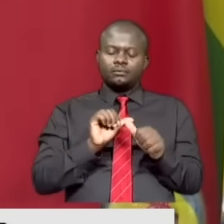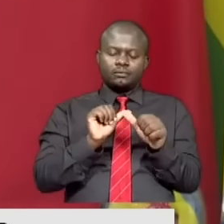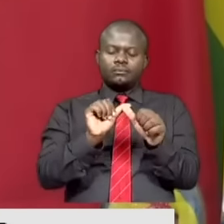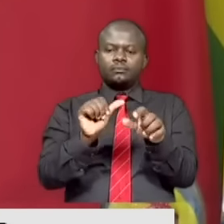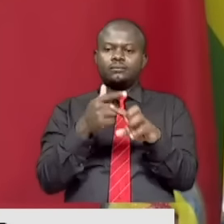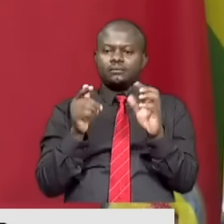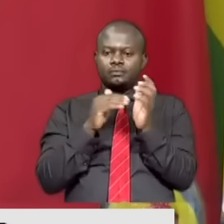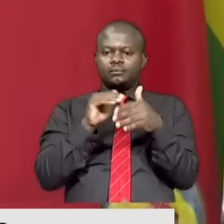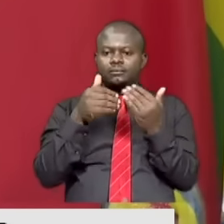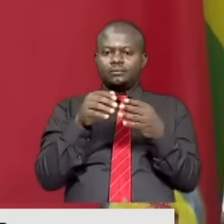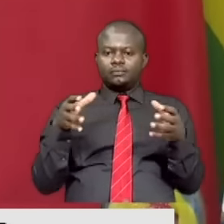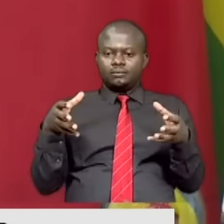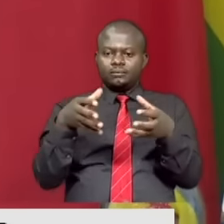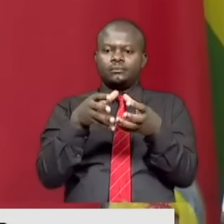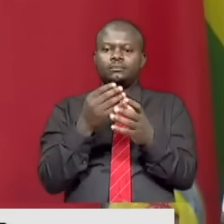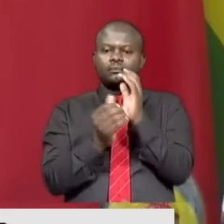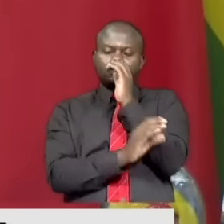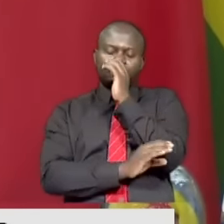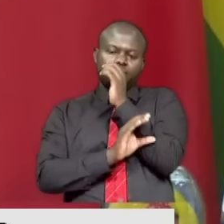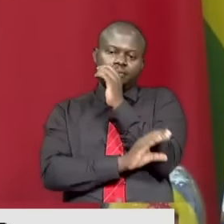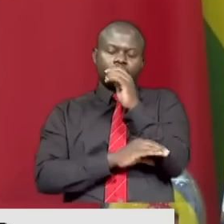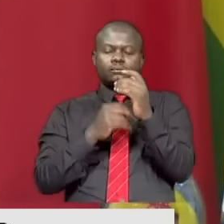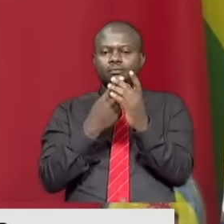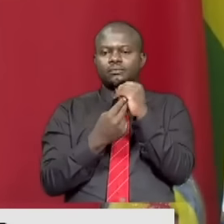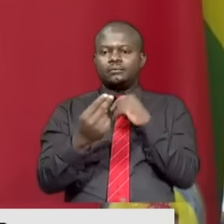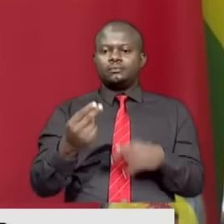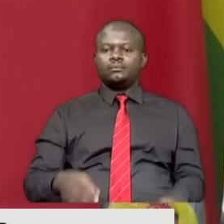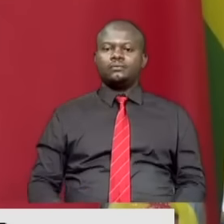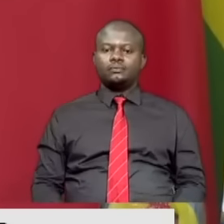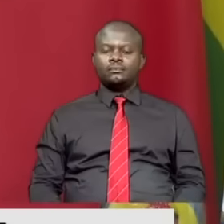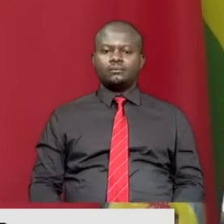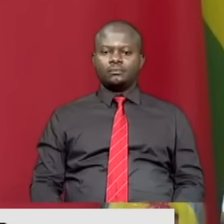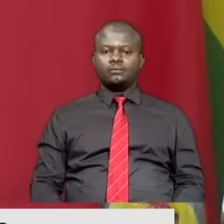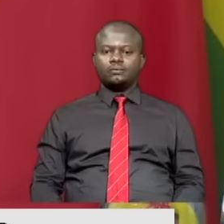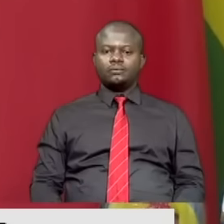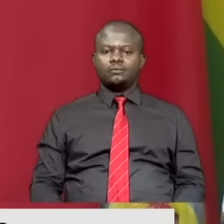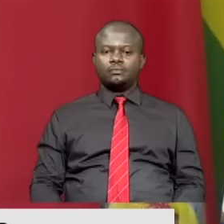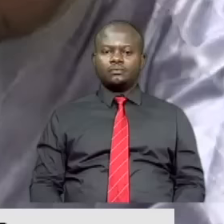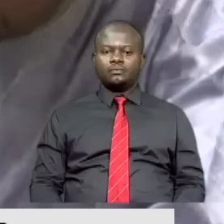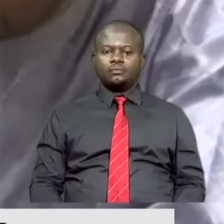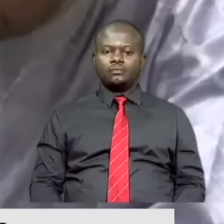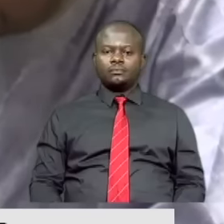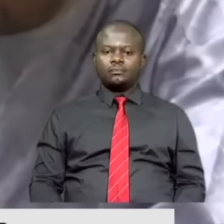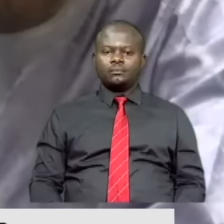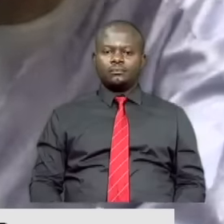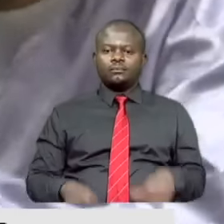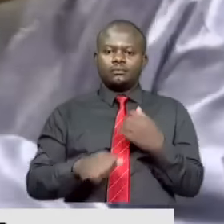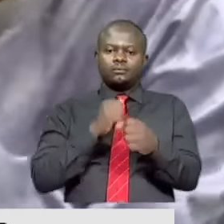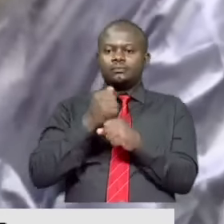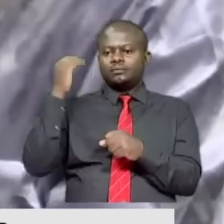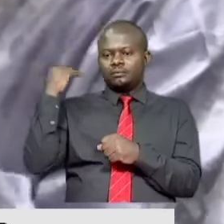ndetse rihuriweho ry'ibihugu byombi. Collaboratif basé sur le respect mutuel et l'entraide. Mu mwaka ushize